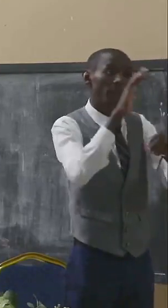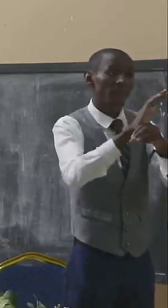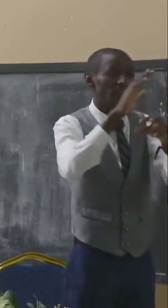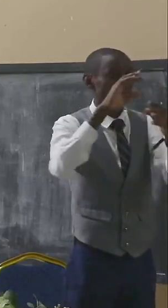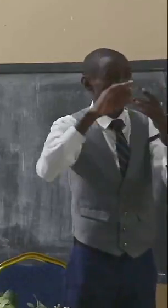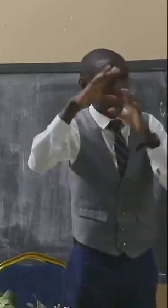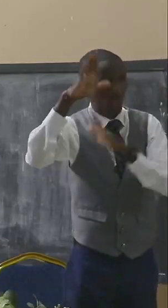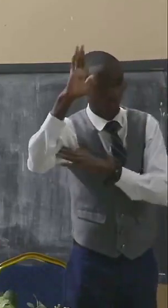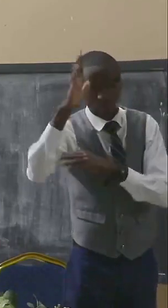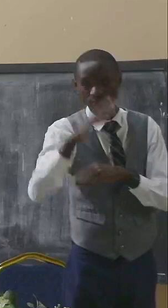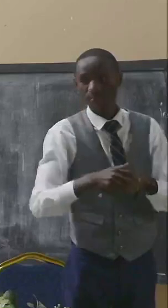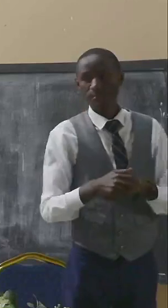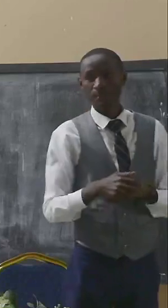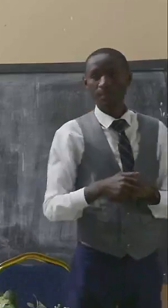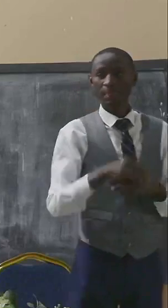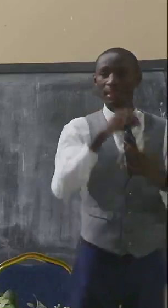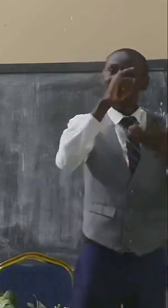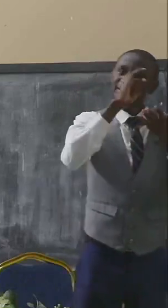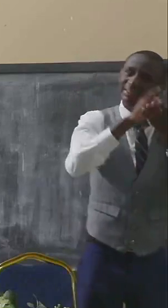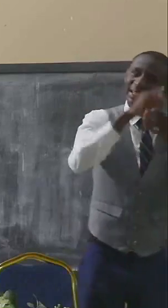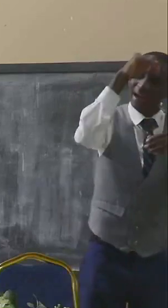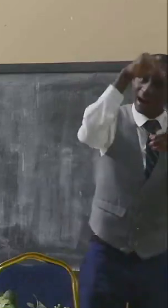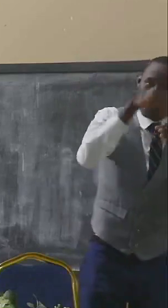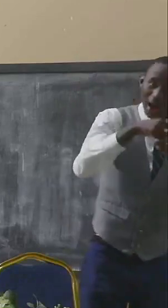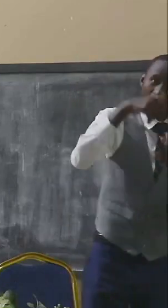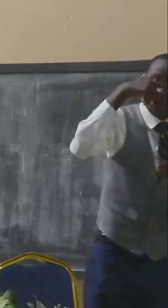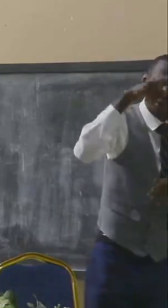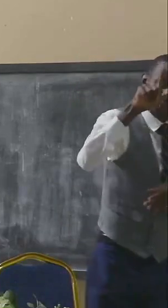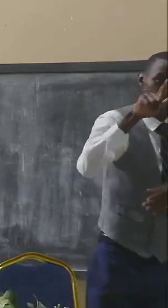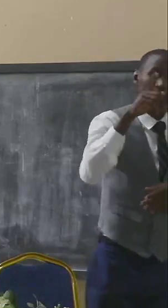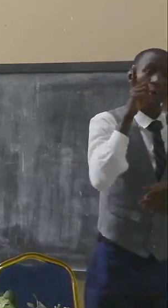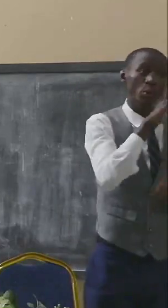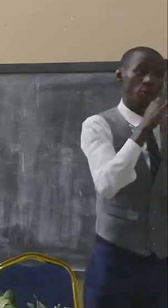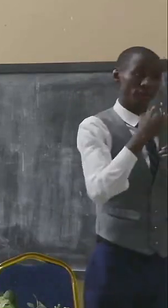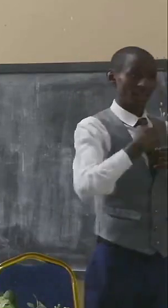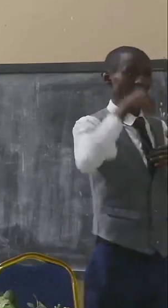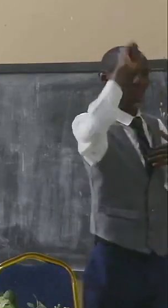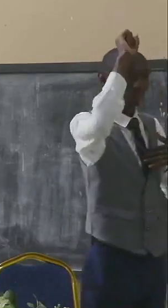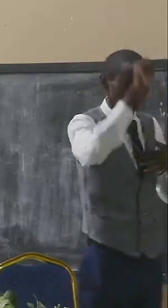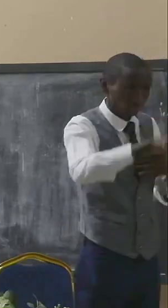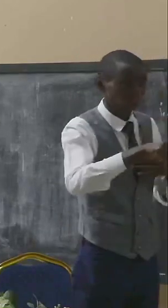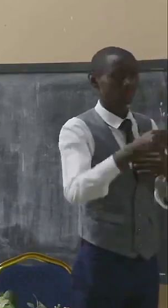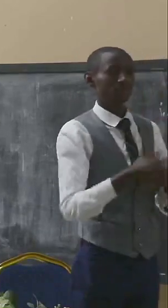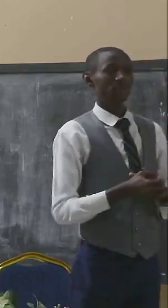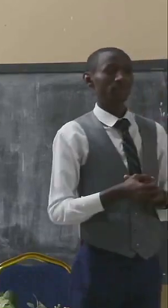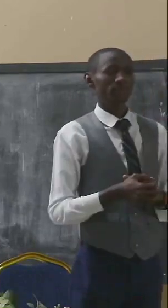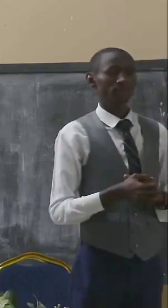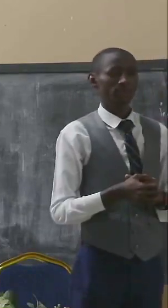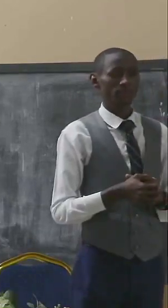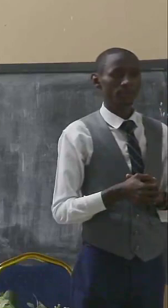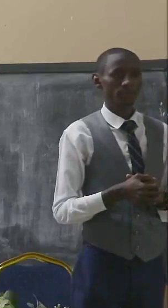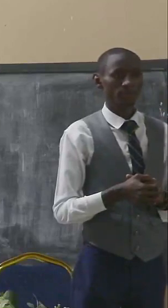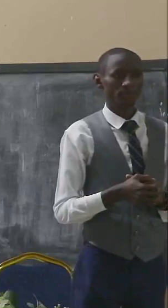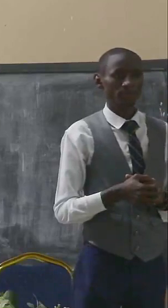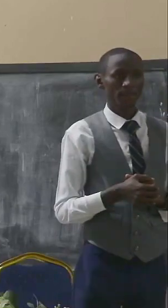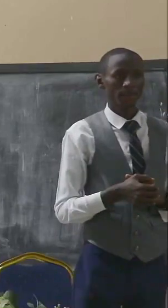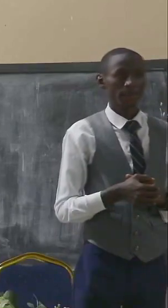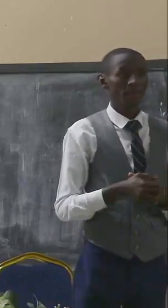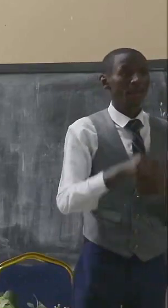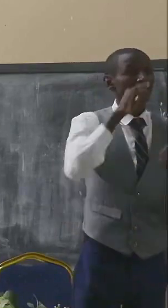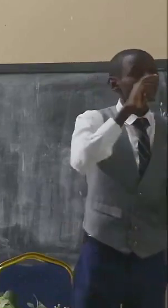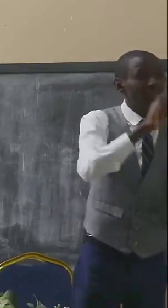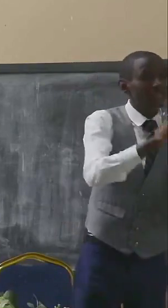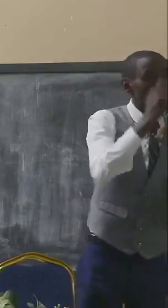kuhusu ahadi zote za Mungu, c'est en lui que le oui. Ni katika yeye njo mko ndio.